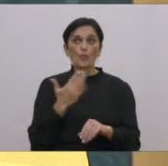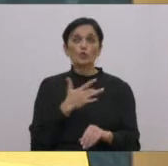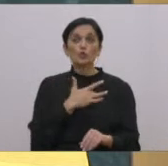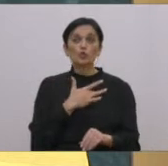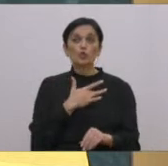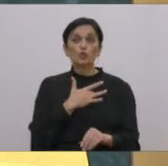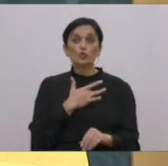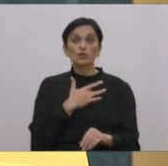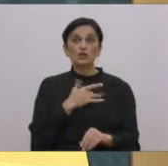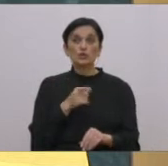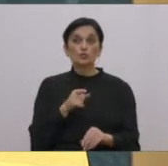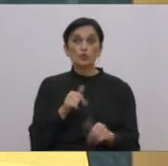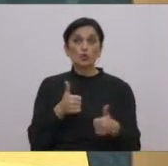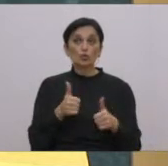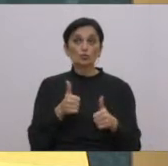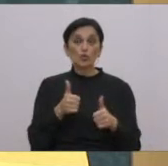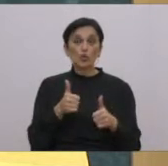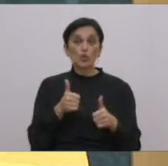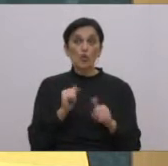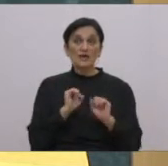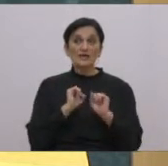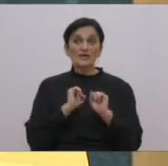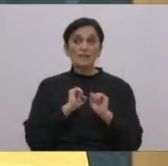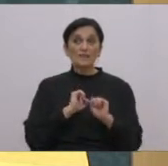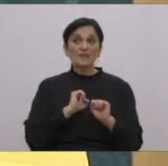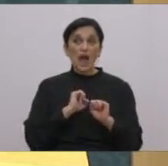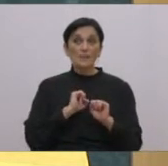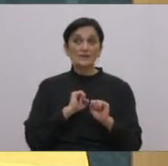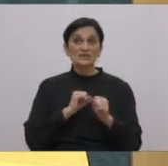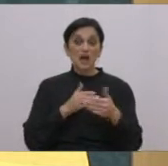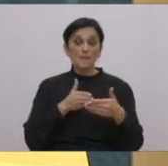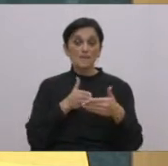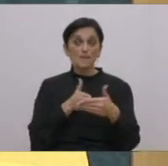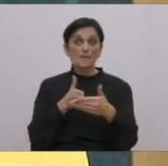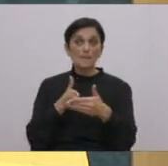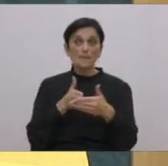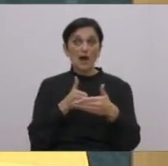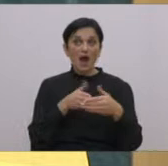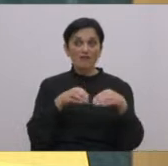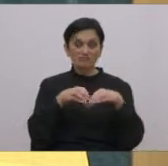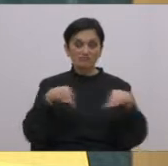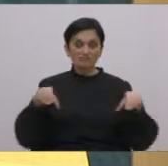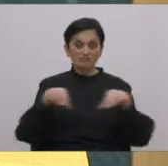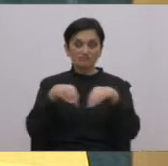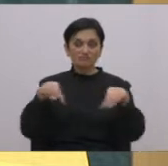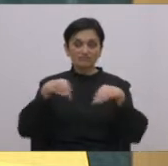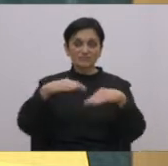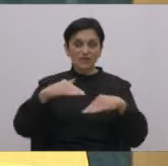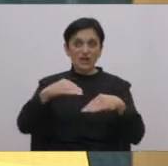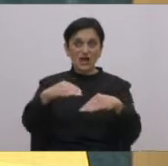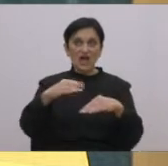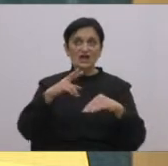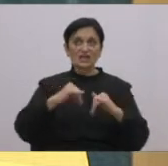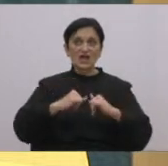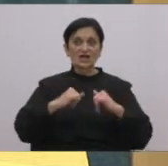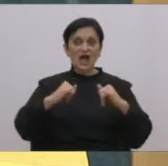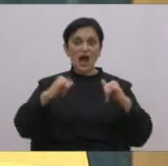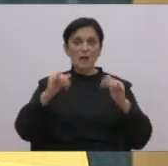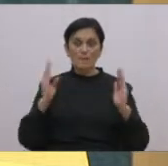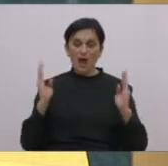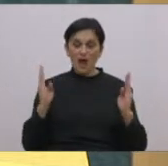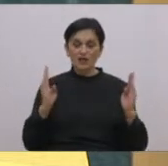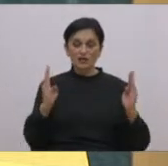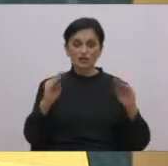გულისხმობს როგორც დამცავი ბარიერების მთელი შემთხვევებში აივნების და გაფართოების